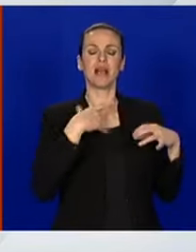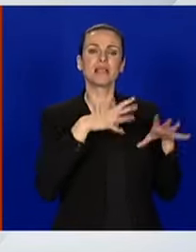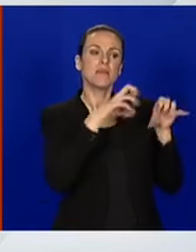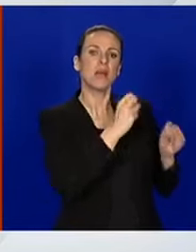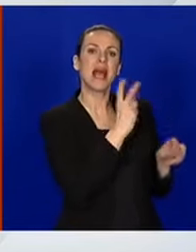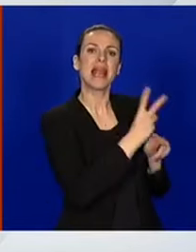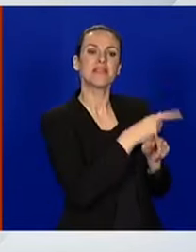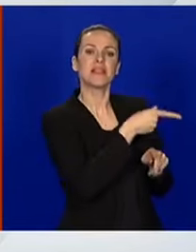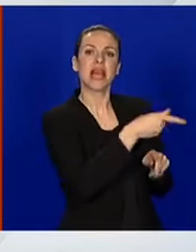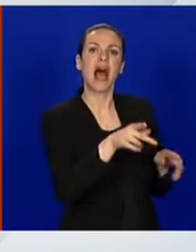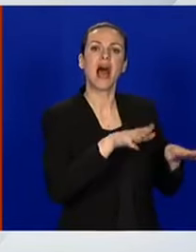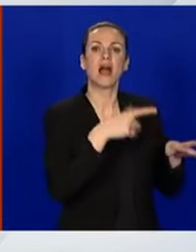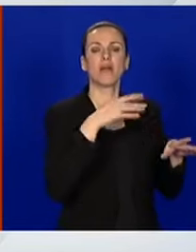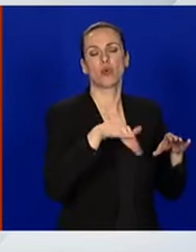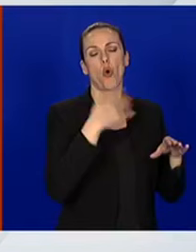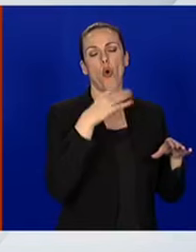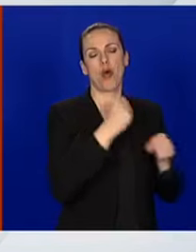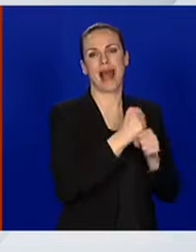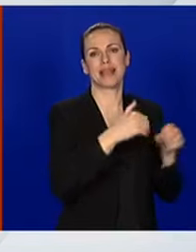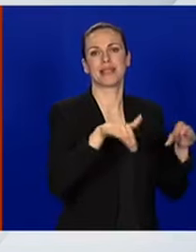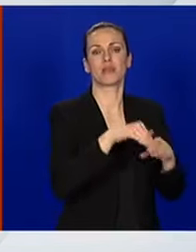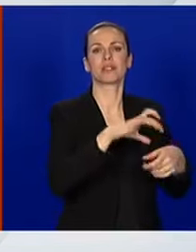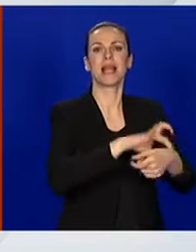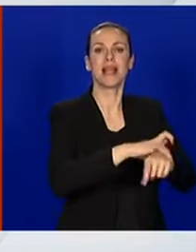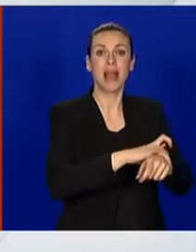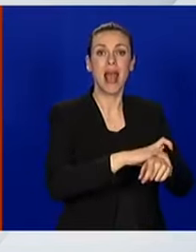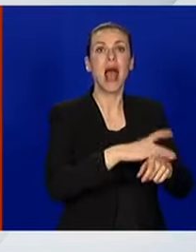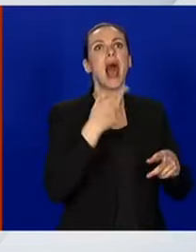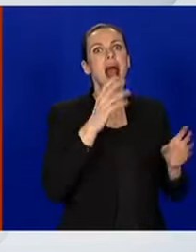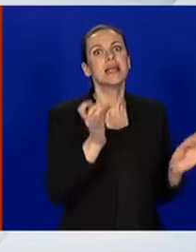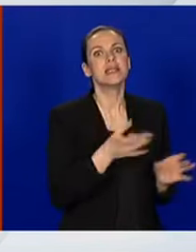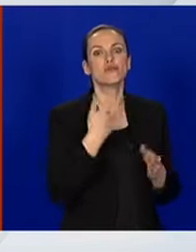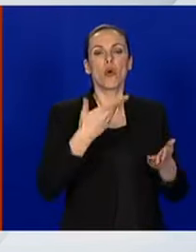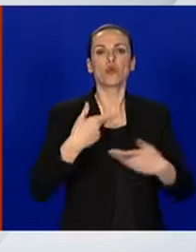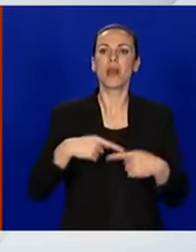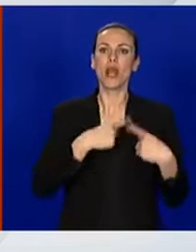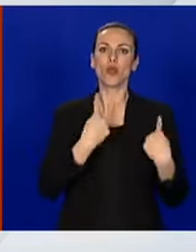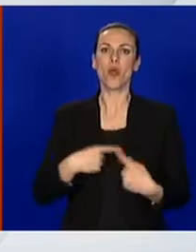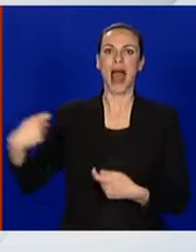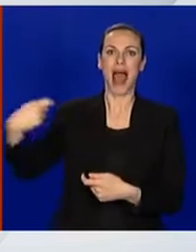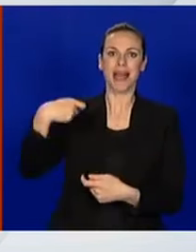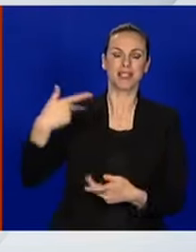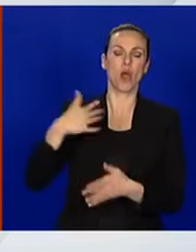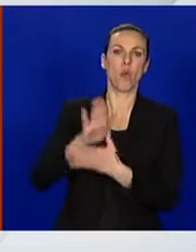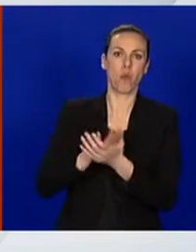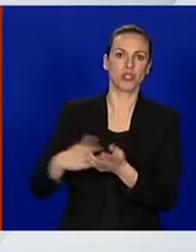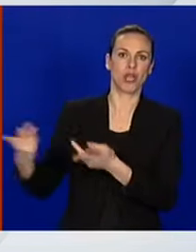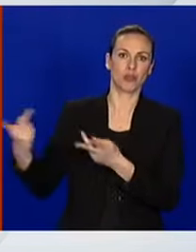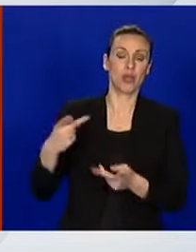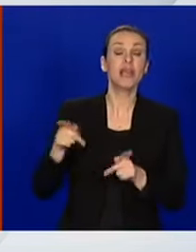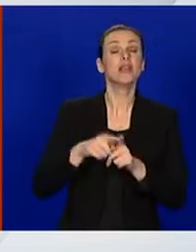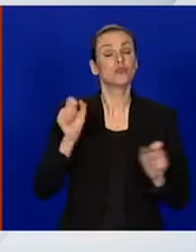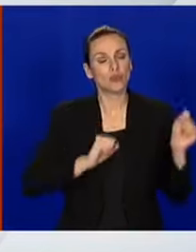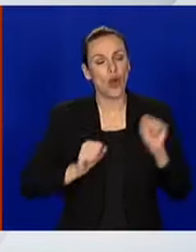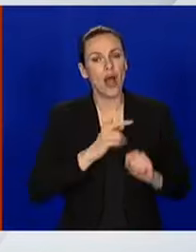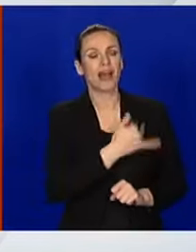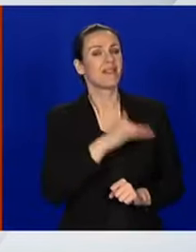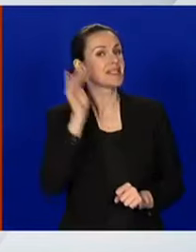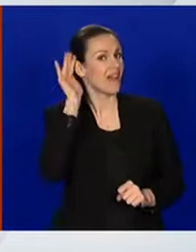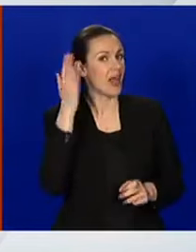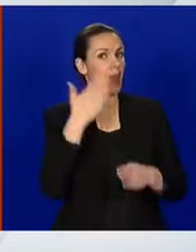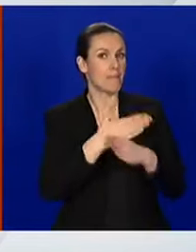zdravstvene radnike. Srećom te količine uz one donacije koje smo dobili na početku i opet uz trud hrvatske vlade